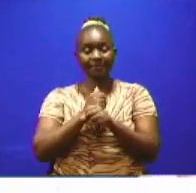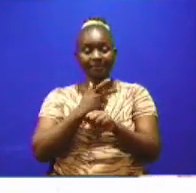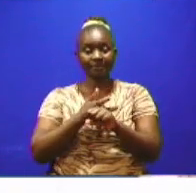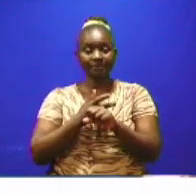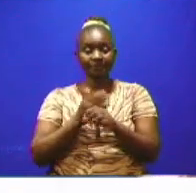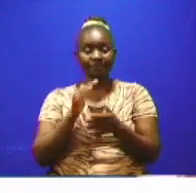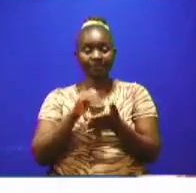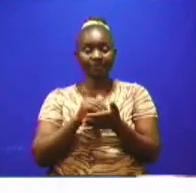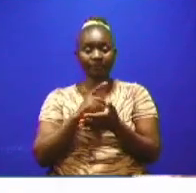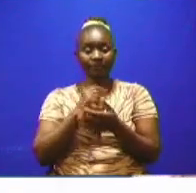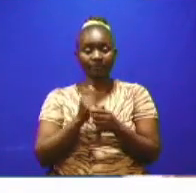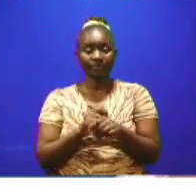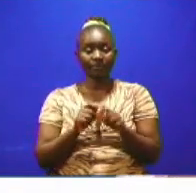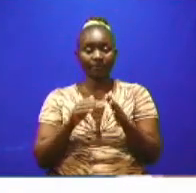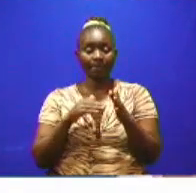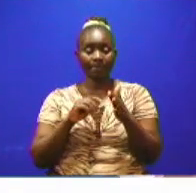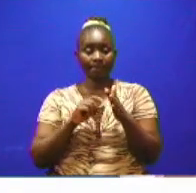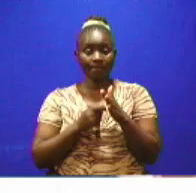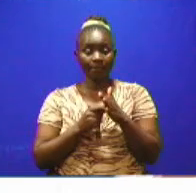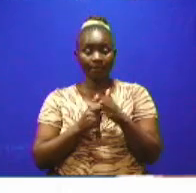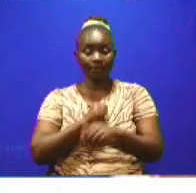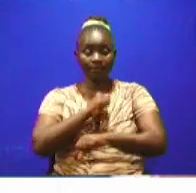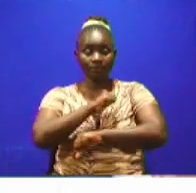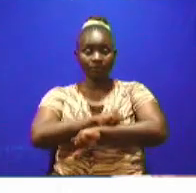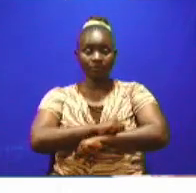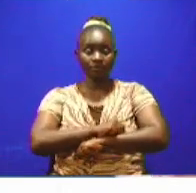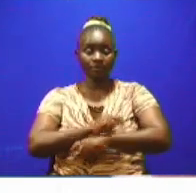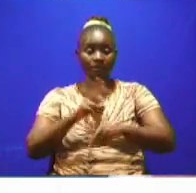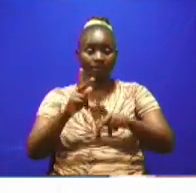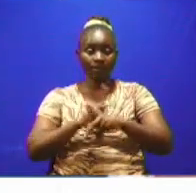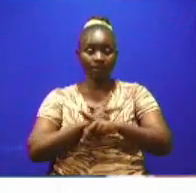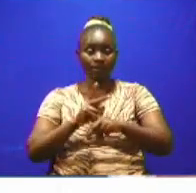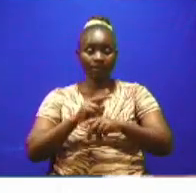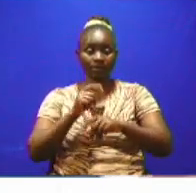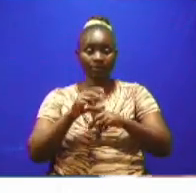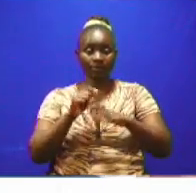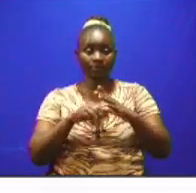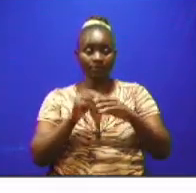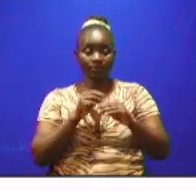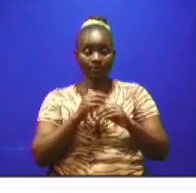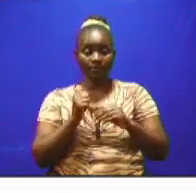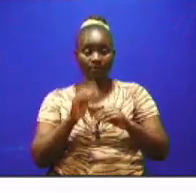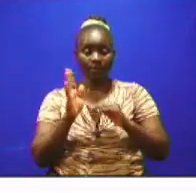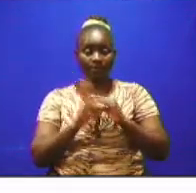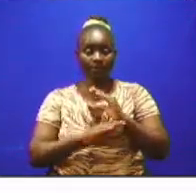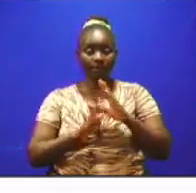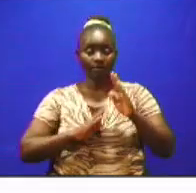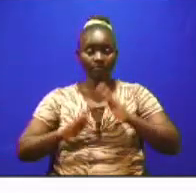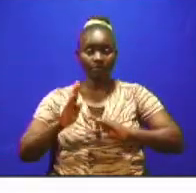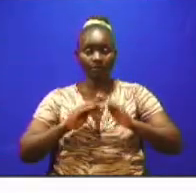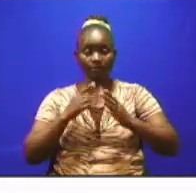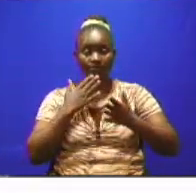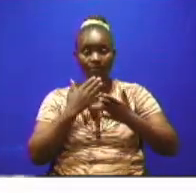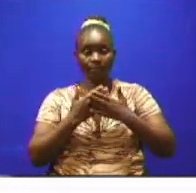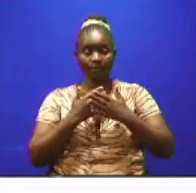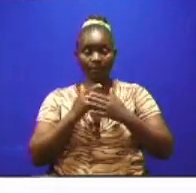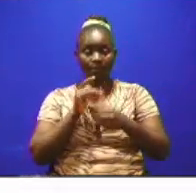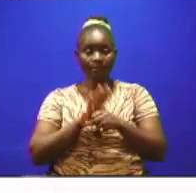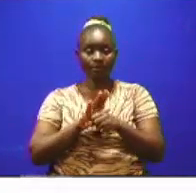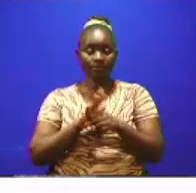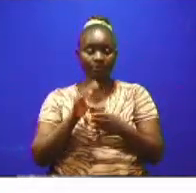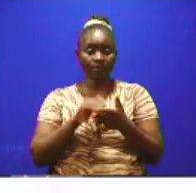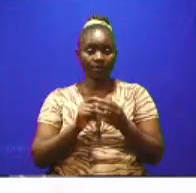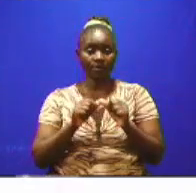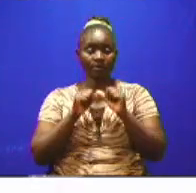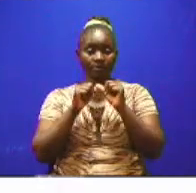na muna bwiko kumba banya are kuirenda baba sauti kwa swaji guru kuchimbe atuira ne ngambi ya mungu na ende bage ndera no